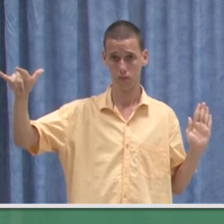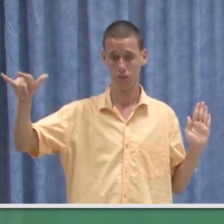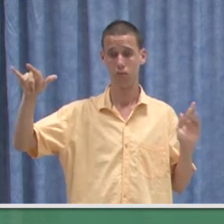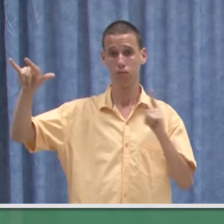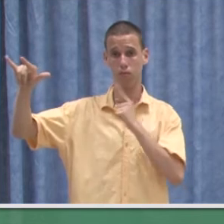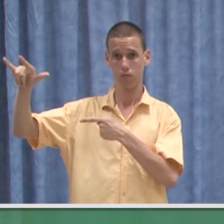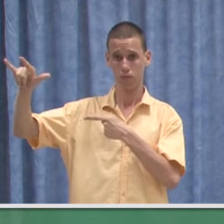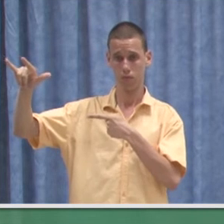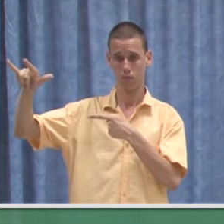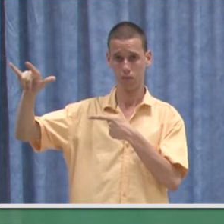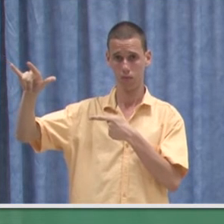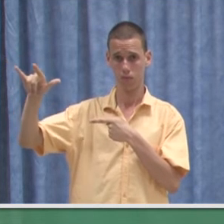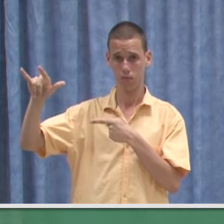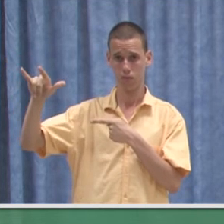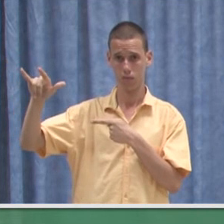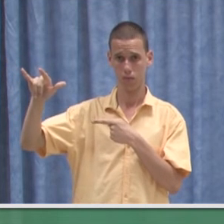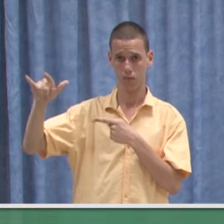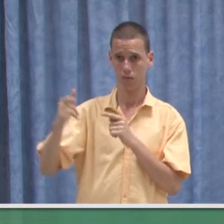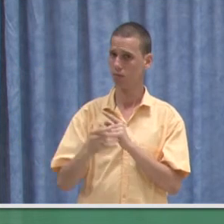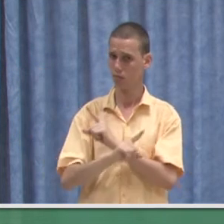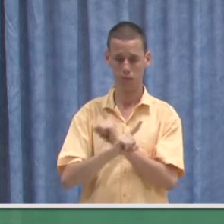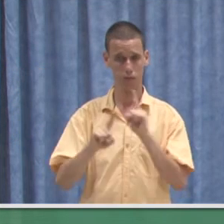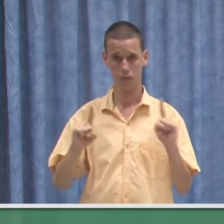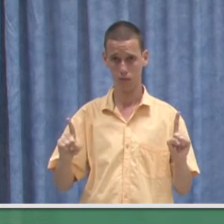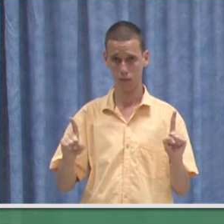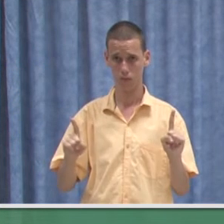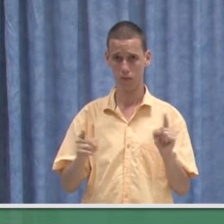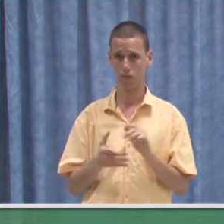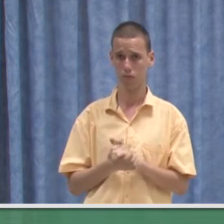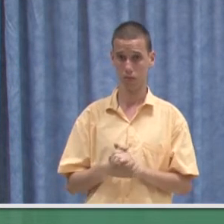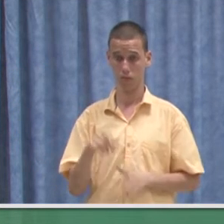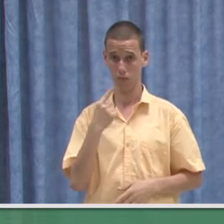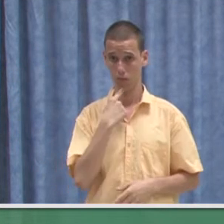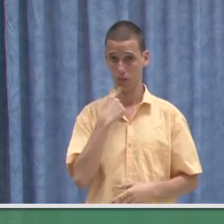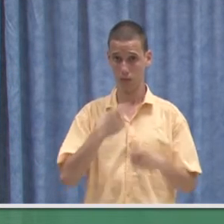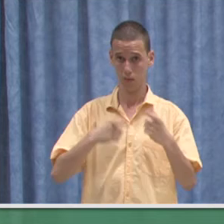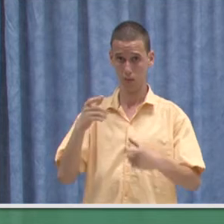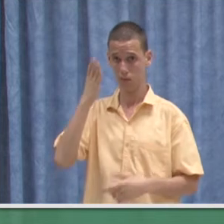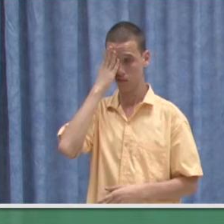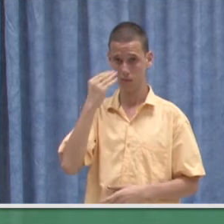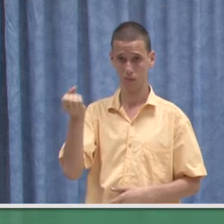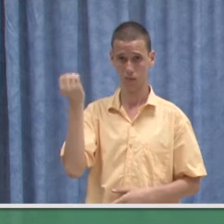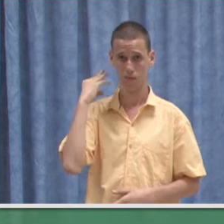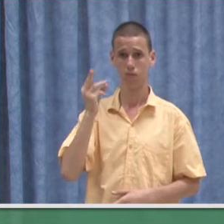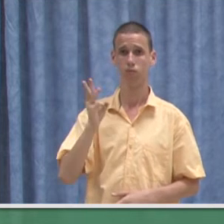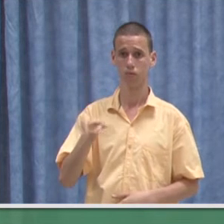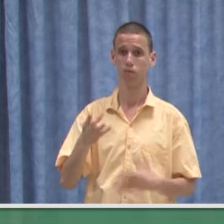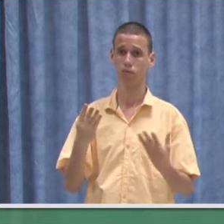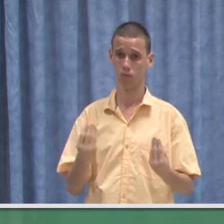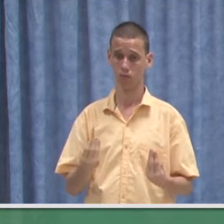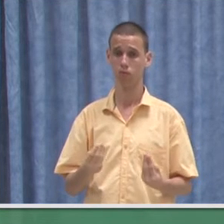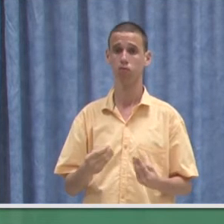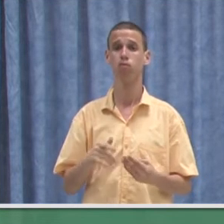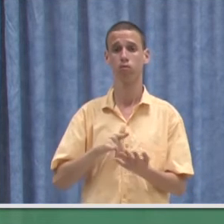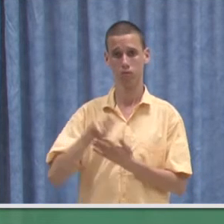lois, tous les gens ici pour voyager à l'étranger. Et si les gens insistent, ils ont besoin d'aller, ils ont besoin de payer sur quarantaine